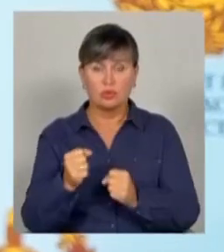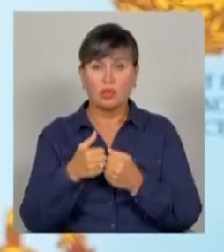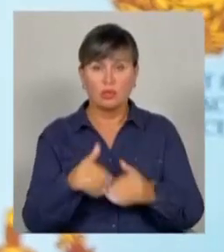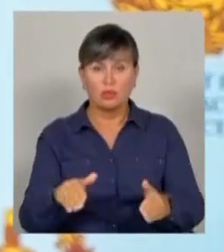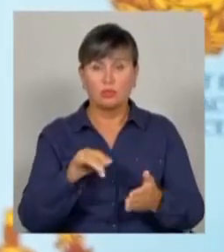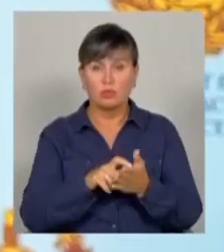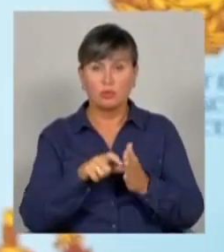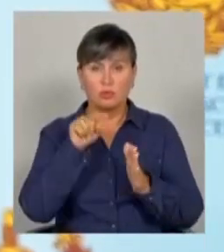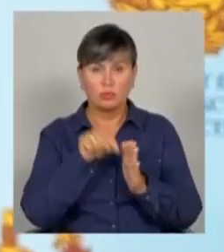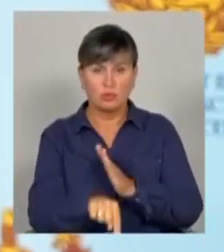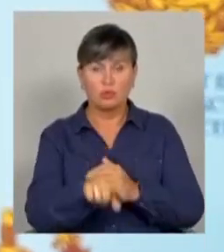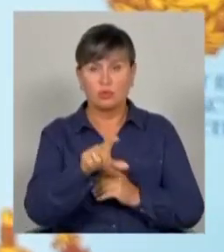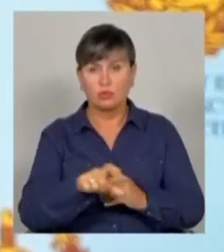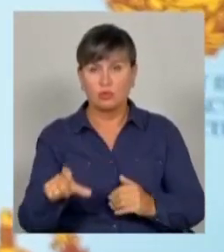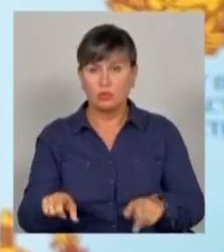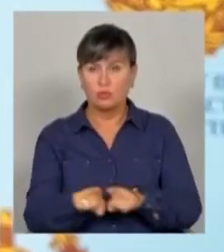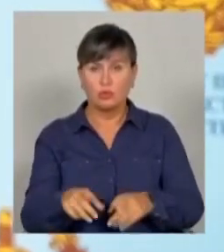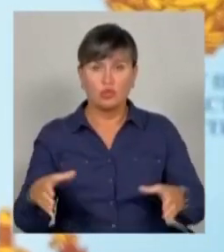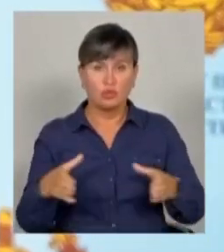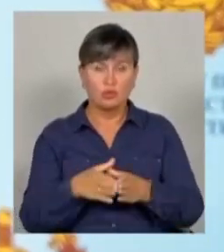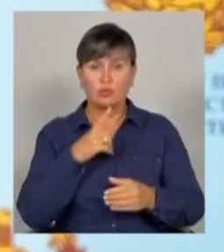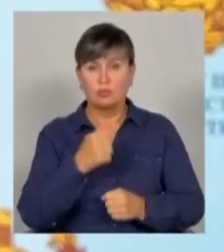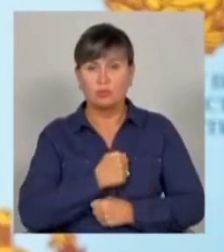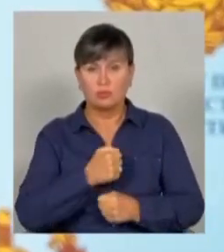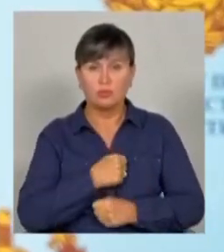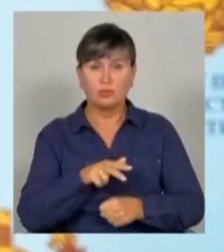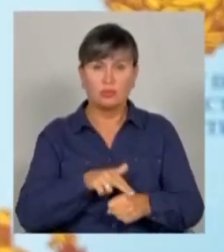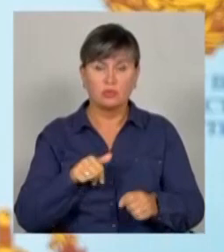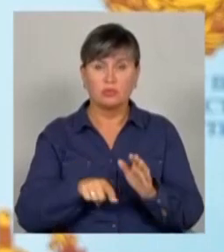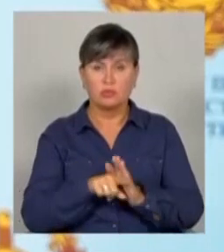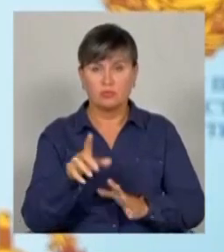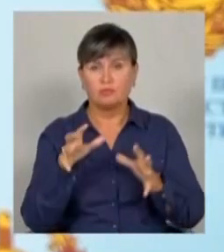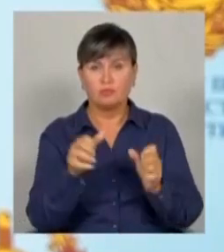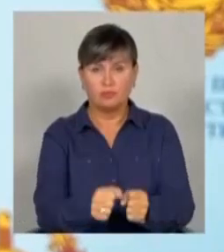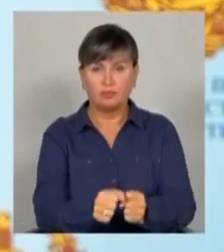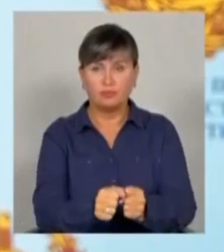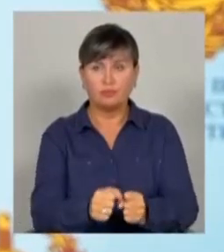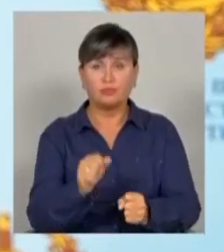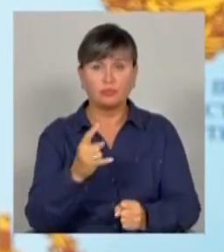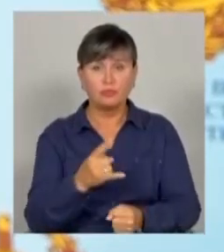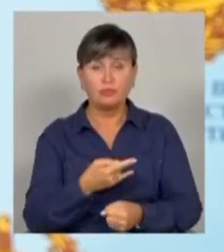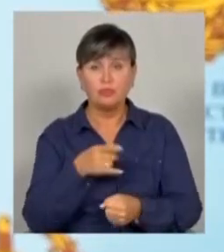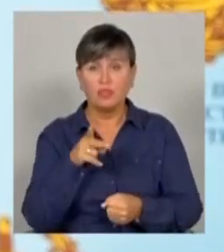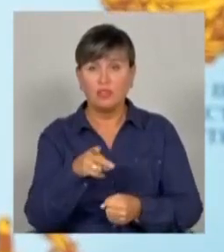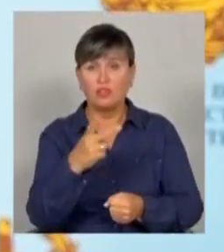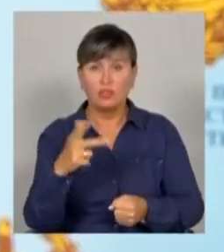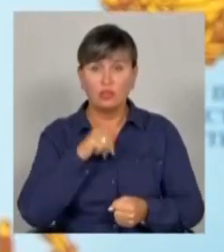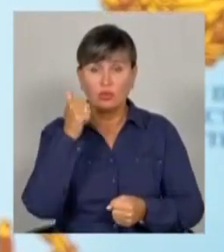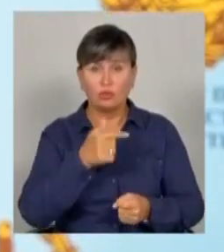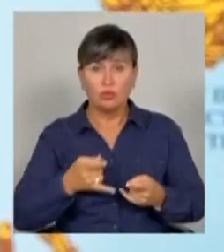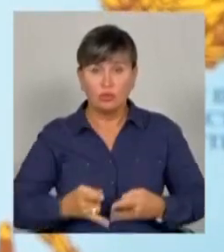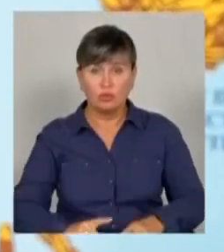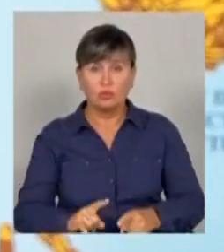чего в помещение проникли сотрудники СОБР. Полицейские окончательно обезвредили мужчину. Новорожденная девочка 2023 года